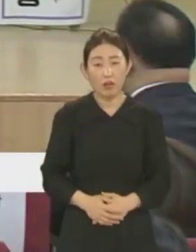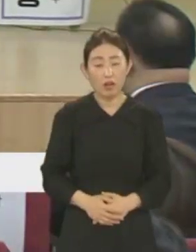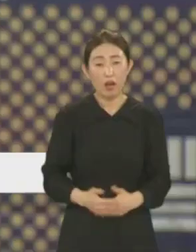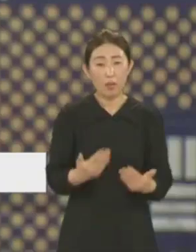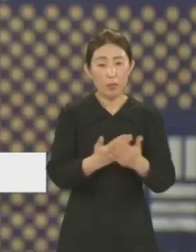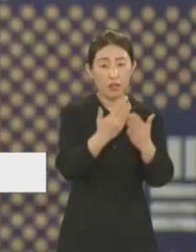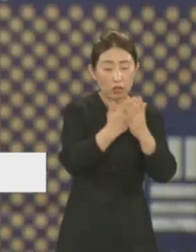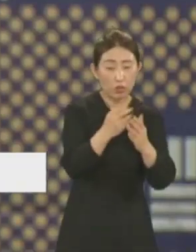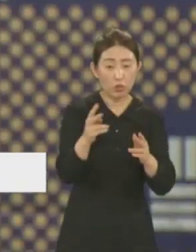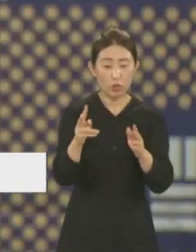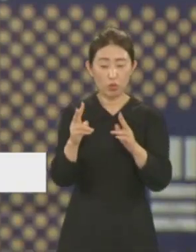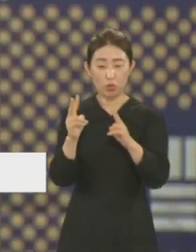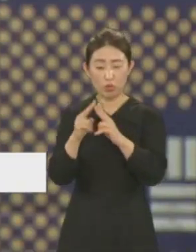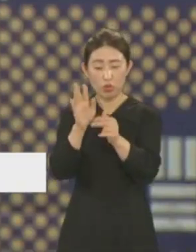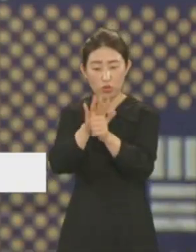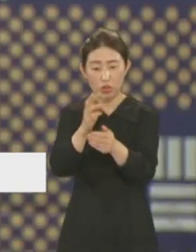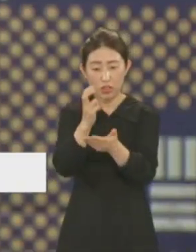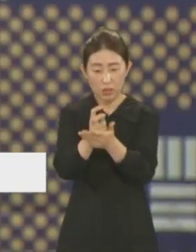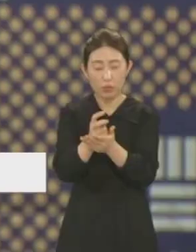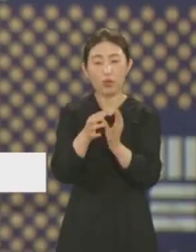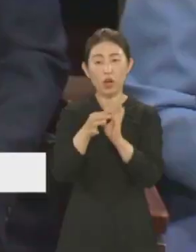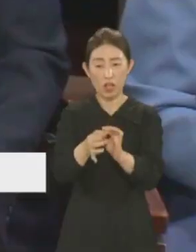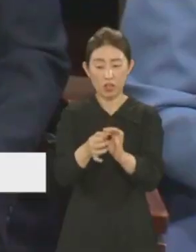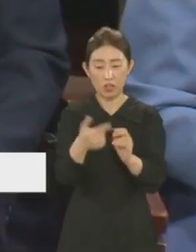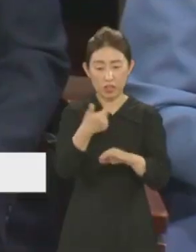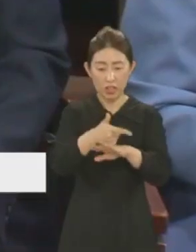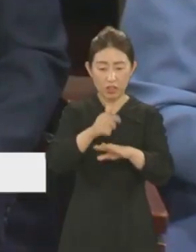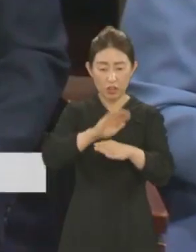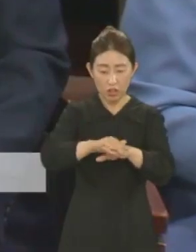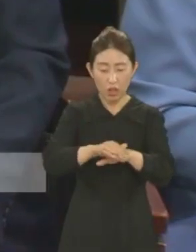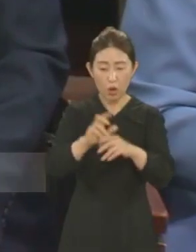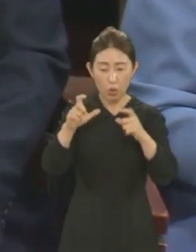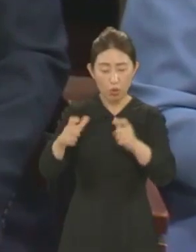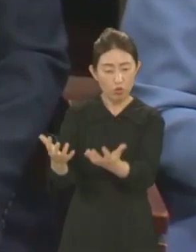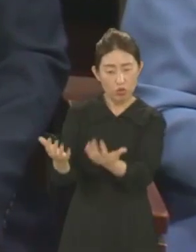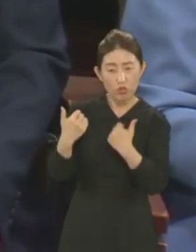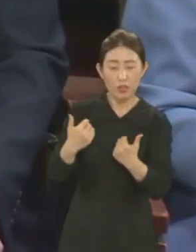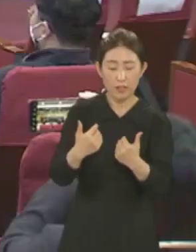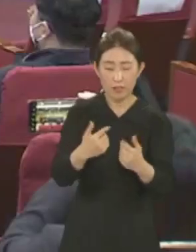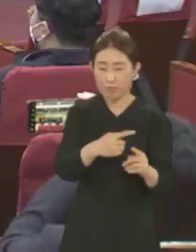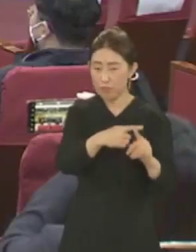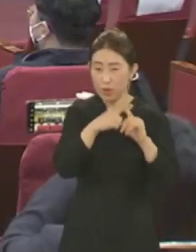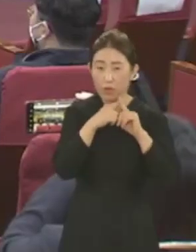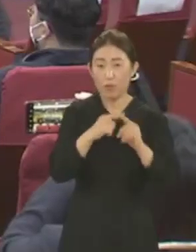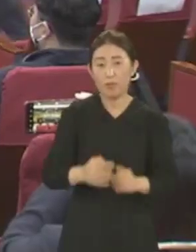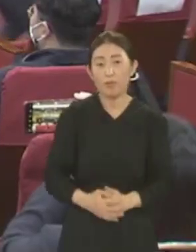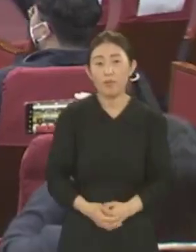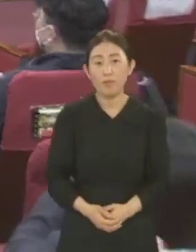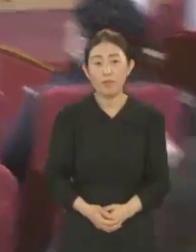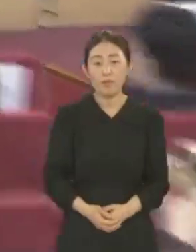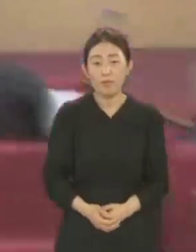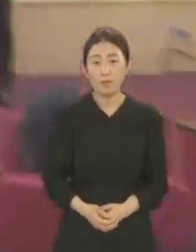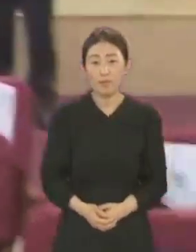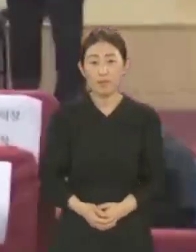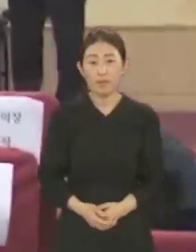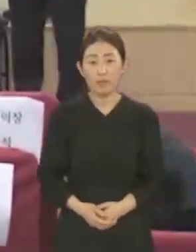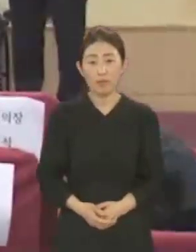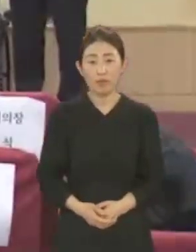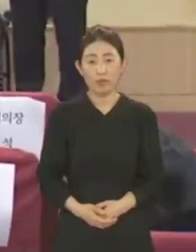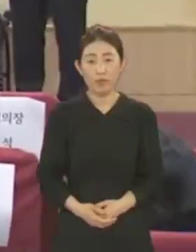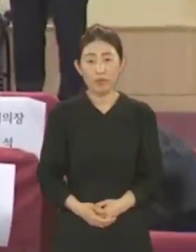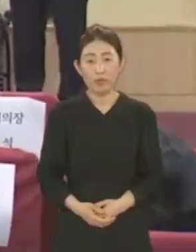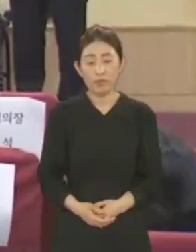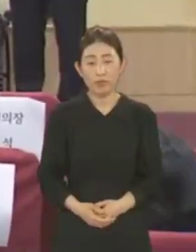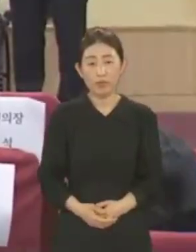협의예요 반도체 지원 조례를 통해 기필코 대전의 유치하겠다는 각오를 세우고 있습니다 TJB 이선학입니다